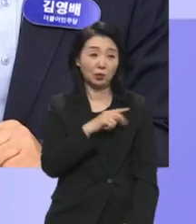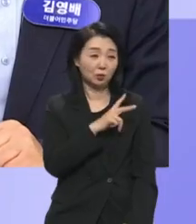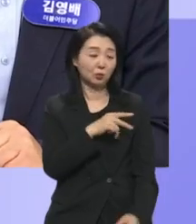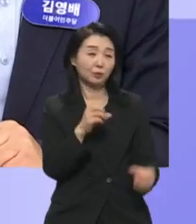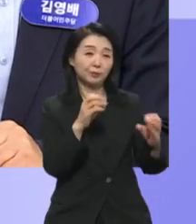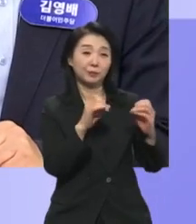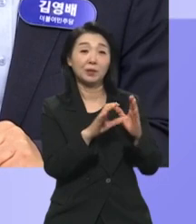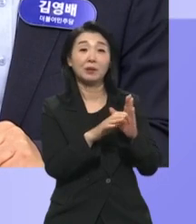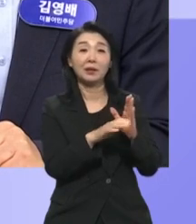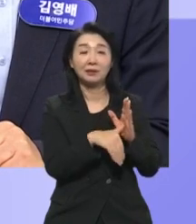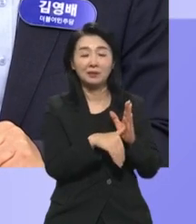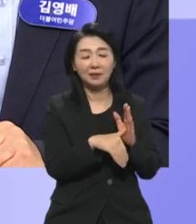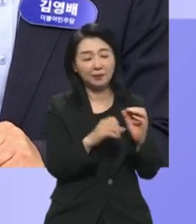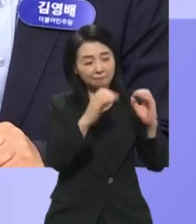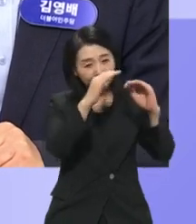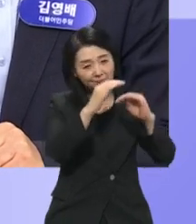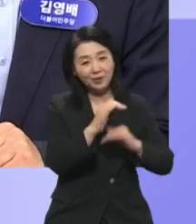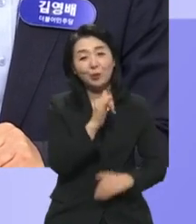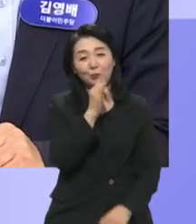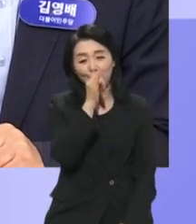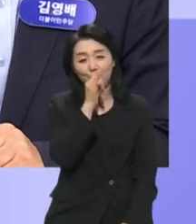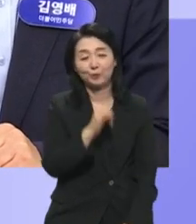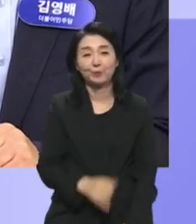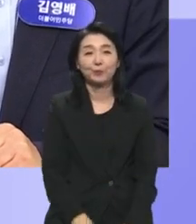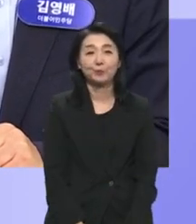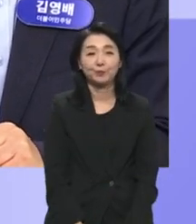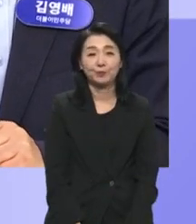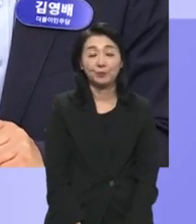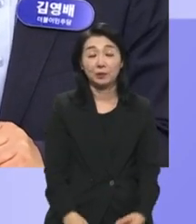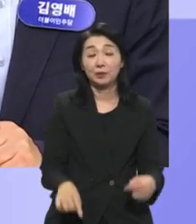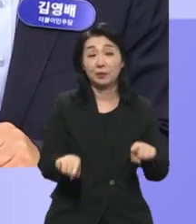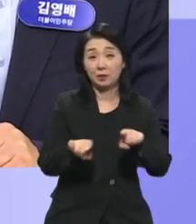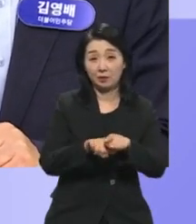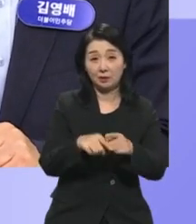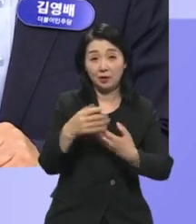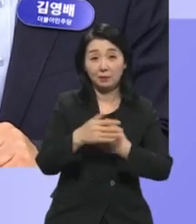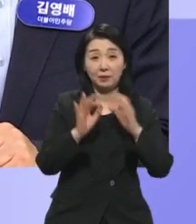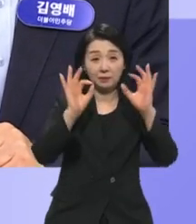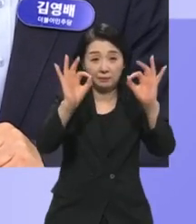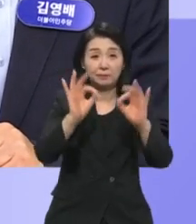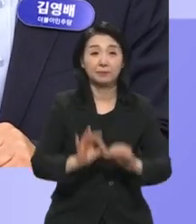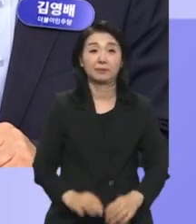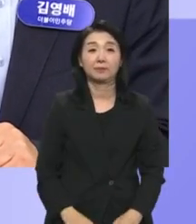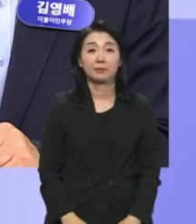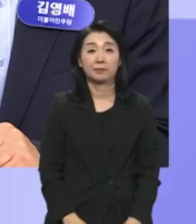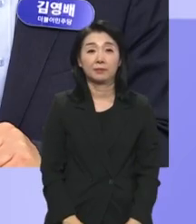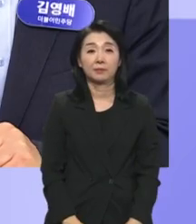대화 속에 나눈 이야기였습니다 먼저 그 장면부터 보고 이어가겠습니다